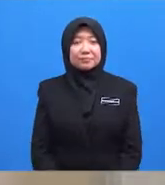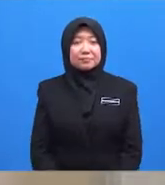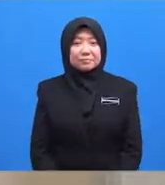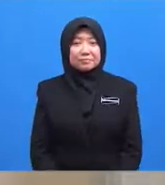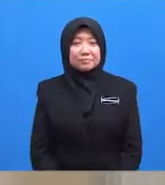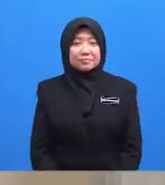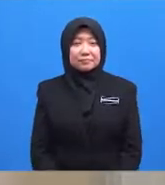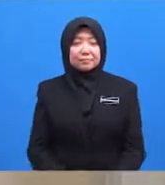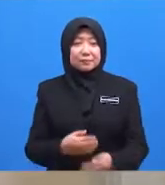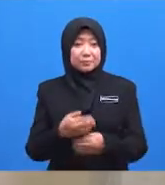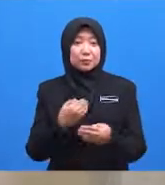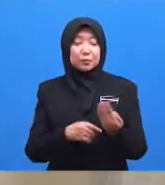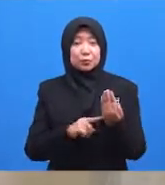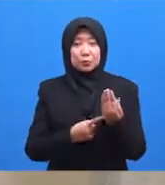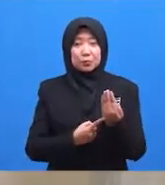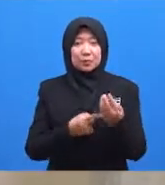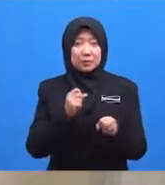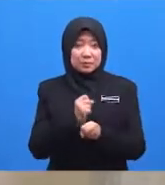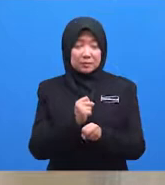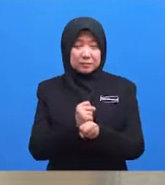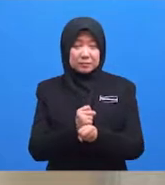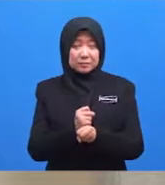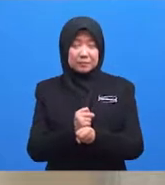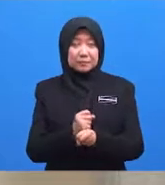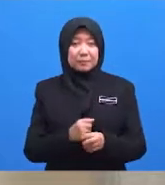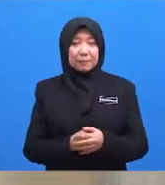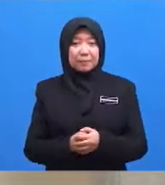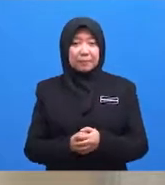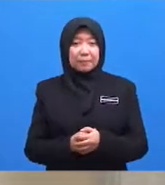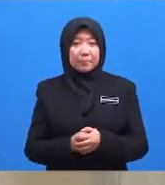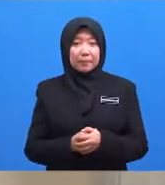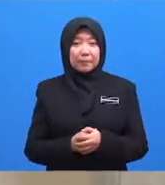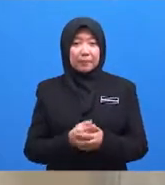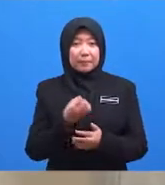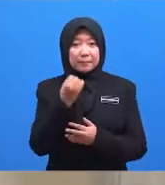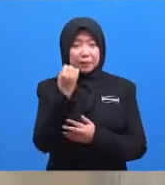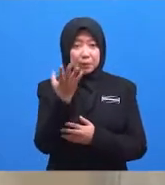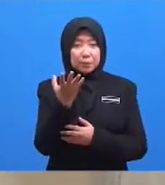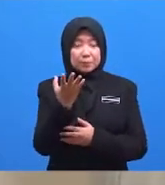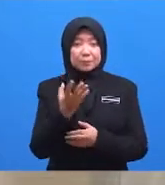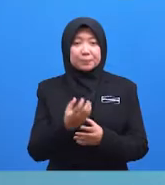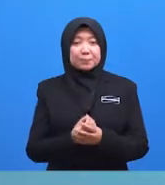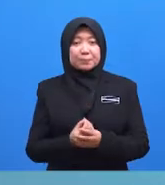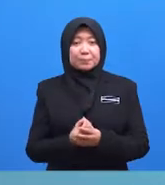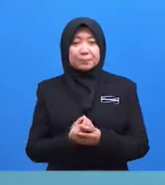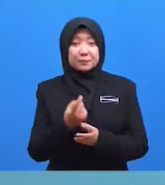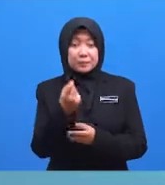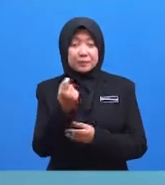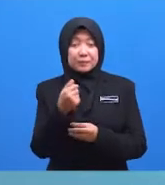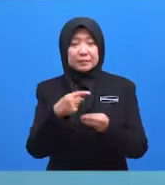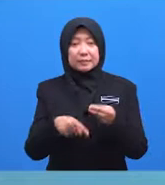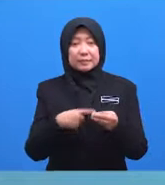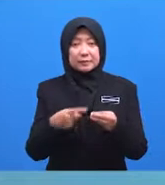sebelum kita memulakan amali masakan, cikgu hendak memberikan sedikit penerangan mengenai pembuka